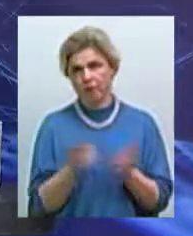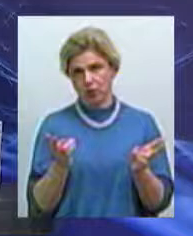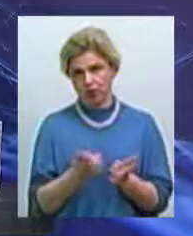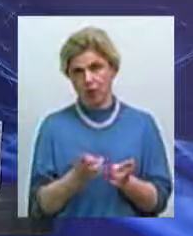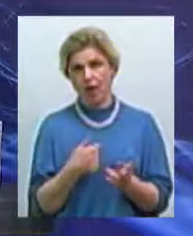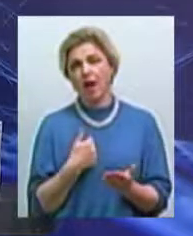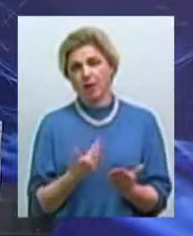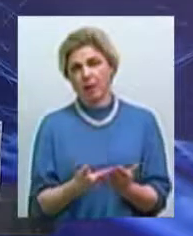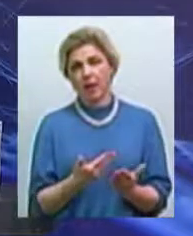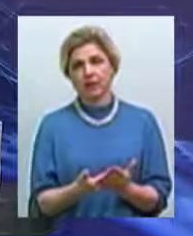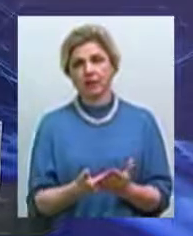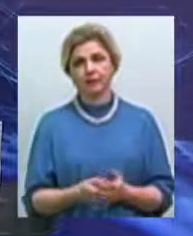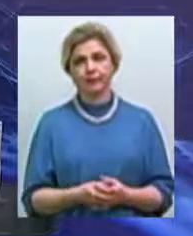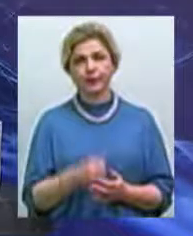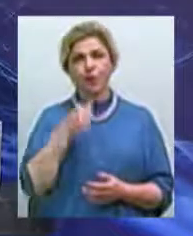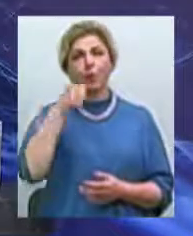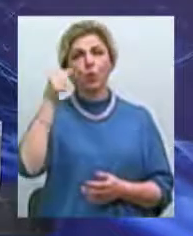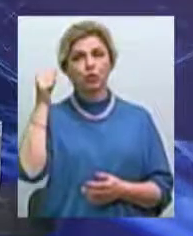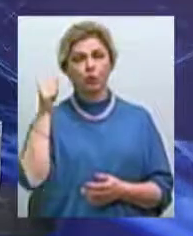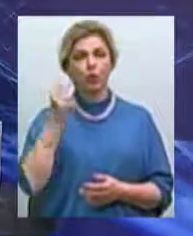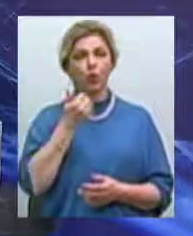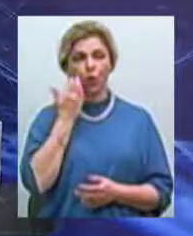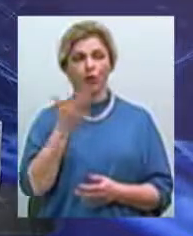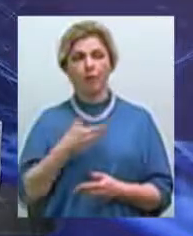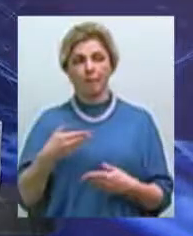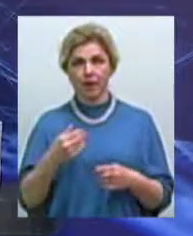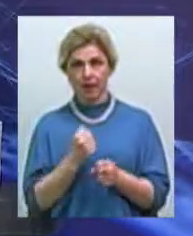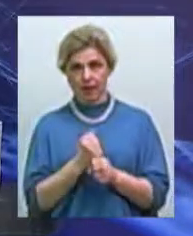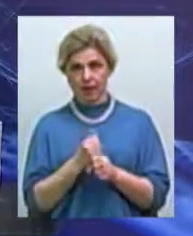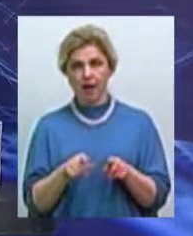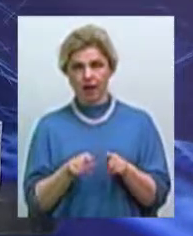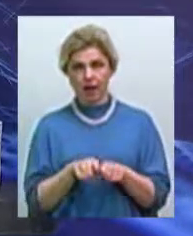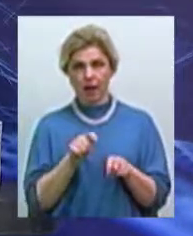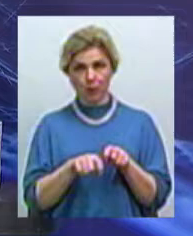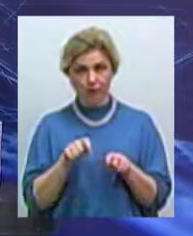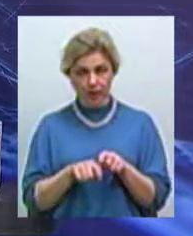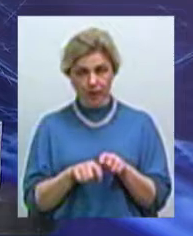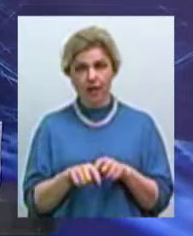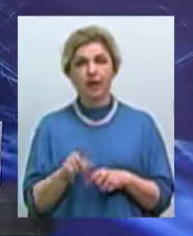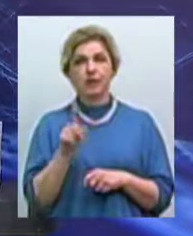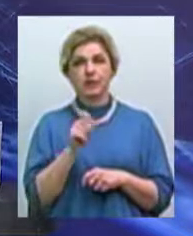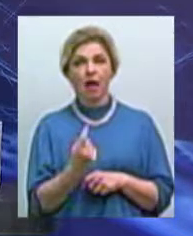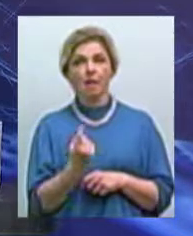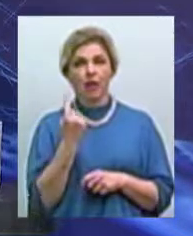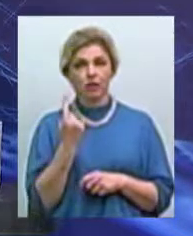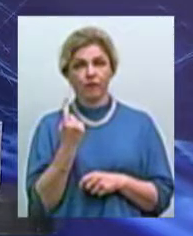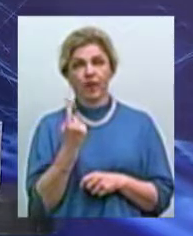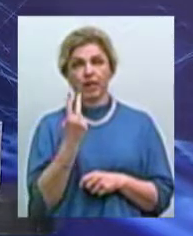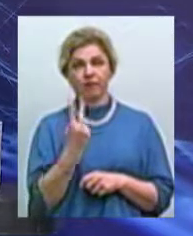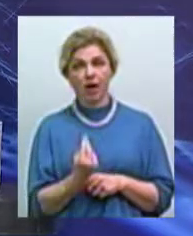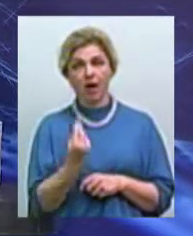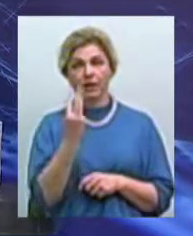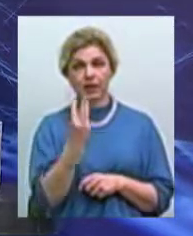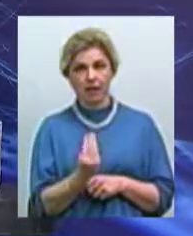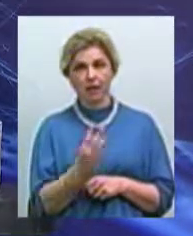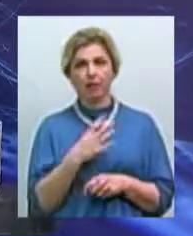що в прошлому році, коли ми здійснювали такі перевірки, то ми за перші 2-3 дня у нас